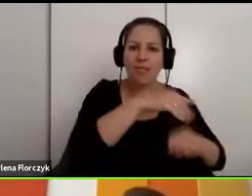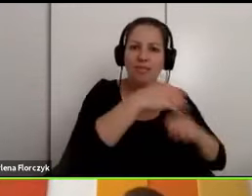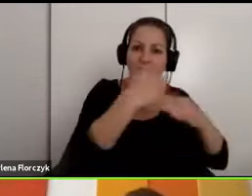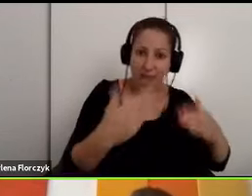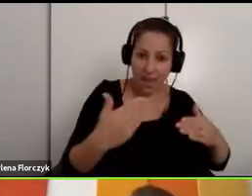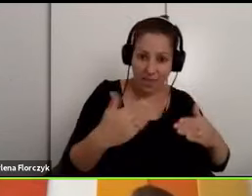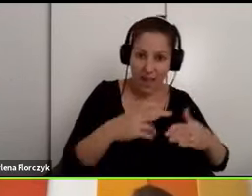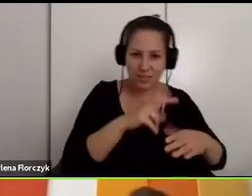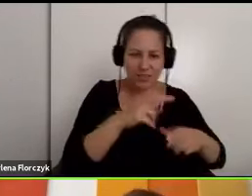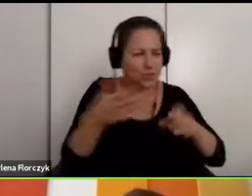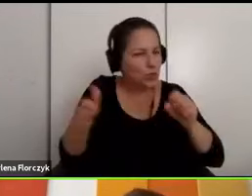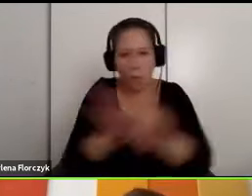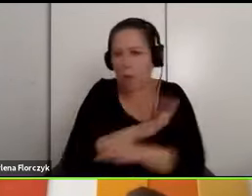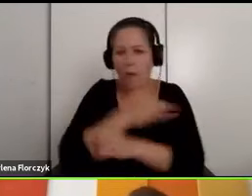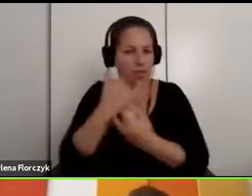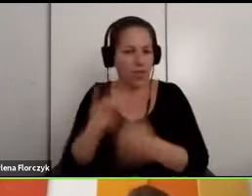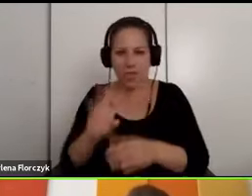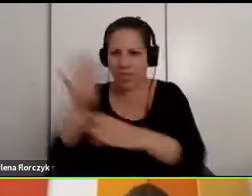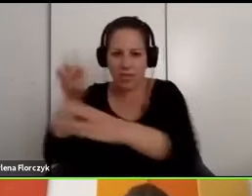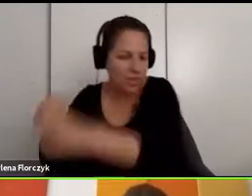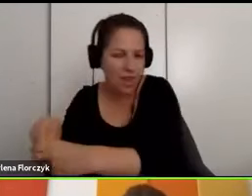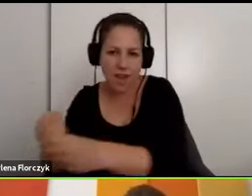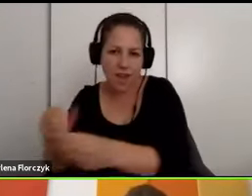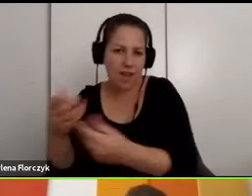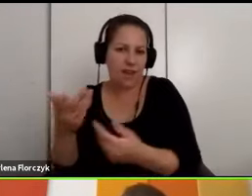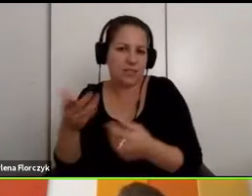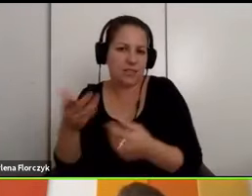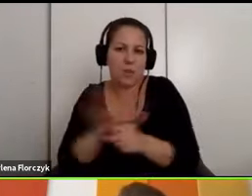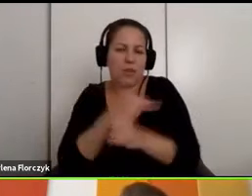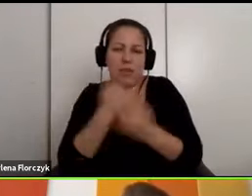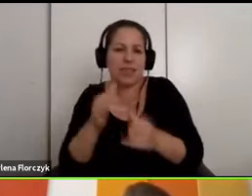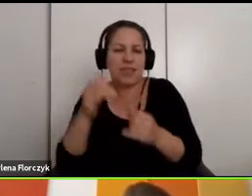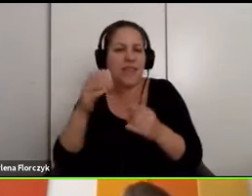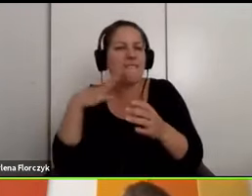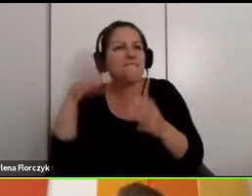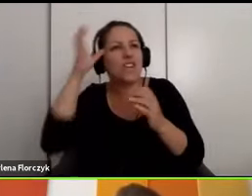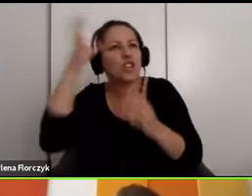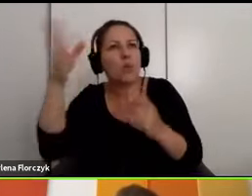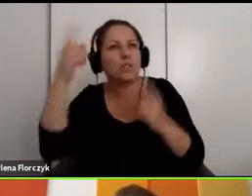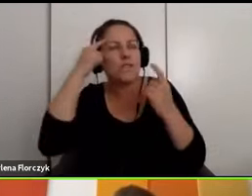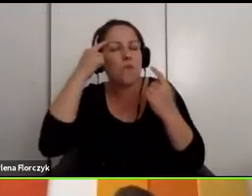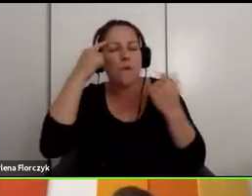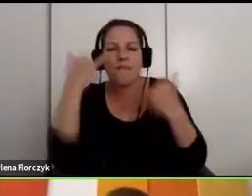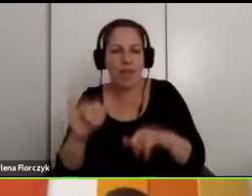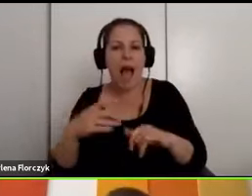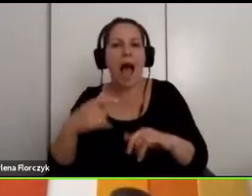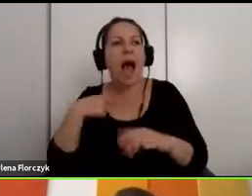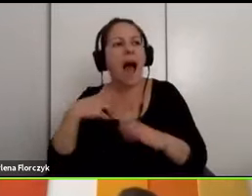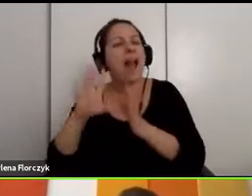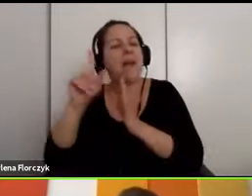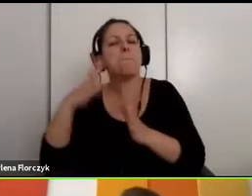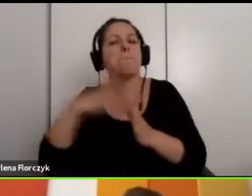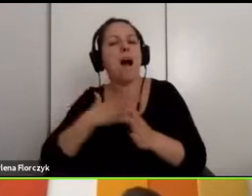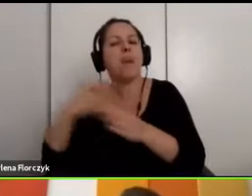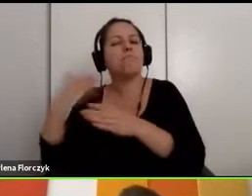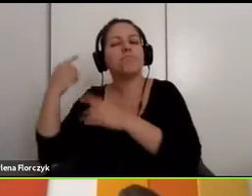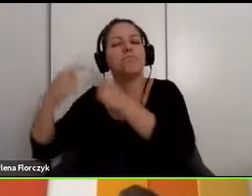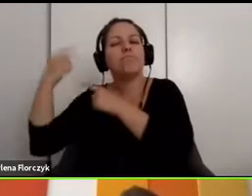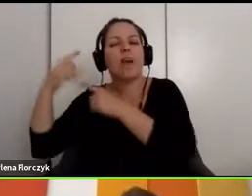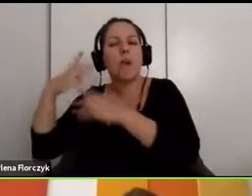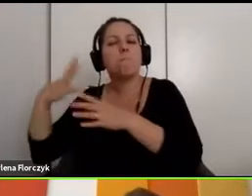to, że jestem zupełnie gdzie indziej, zupełnie jakby inne wykształcenie mi jest w głowie, ale mam te wszystkie bogactwa z teatru, więc mogę to